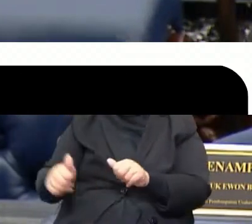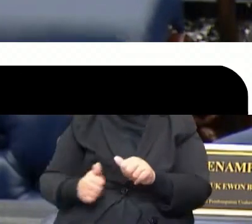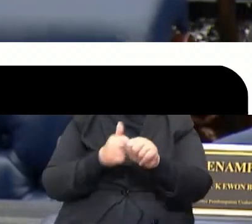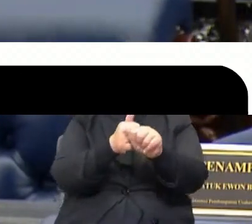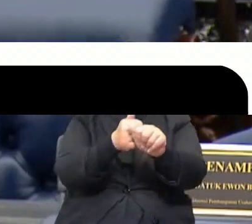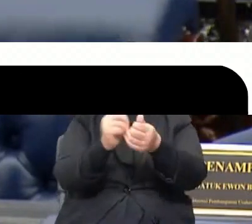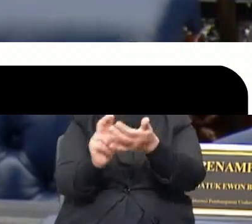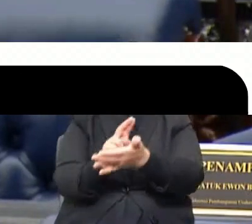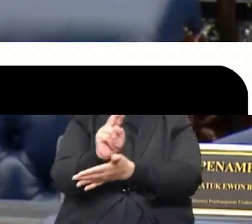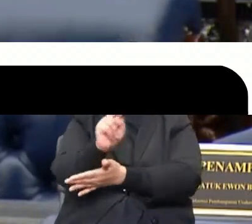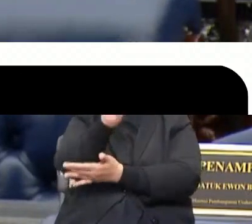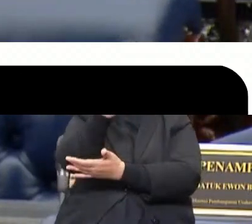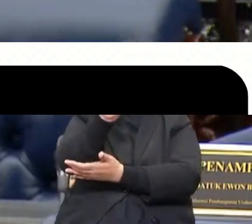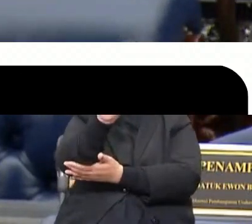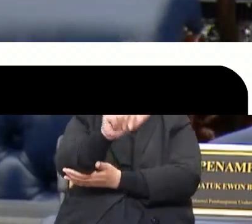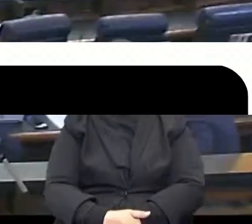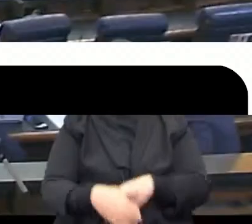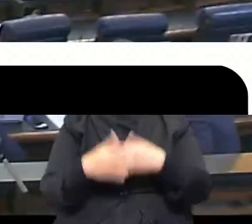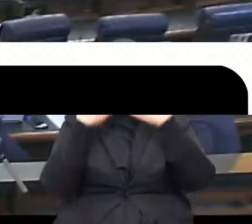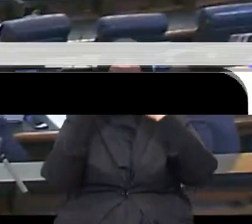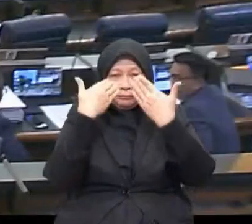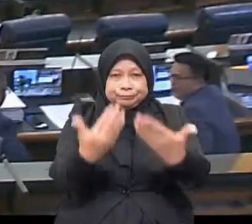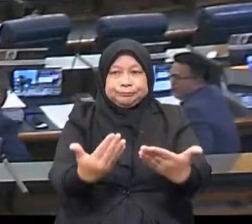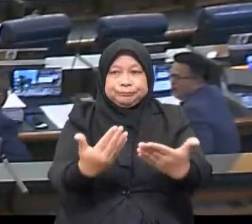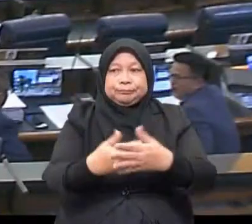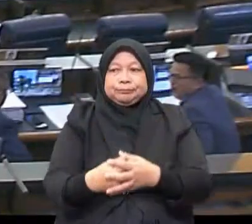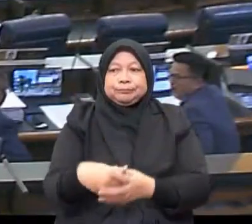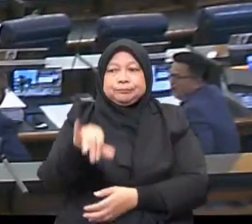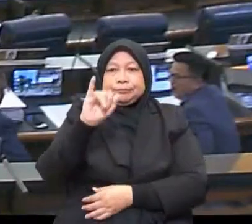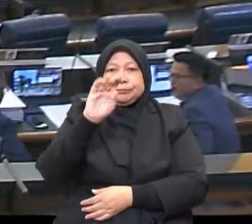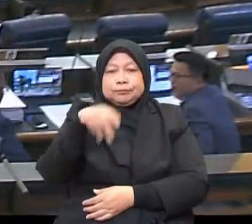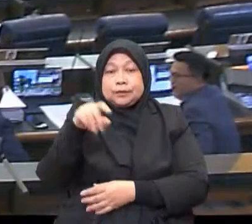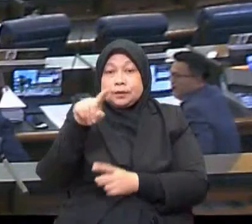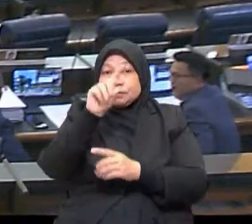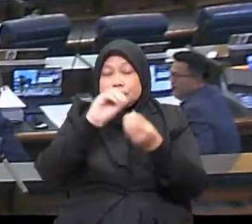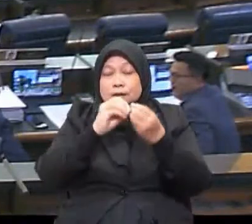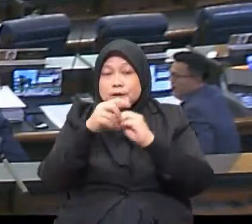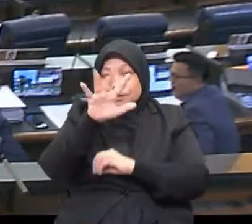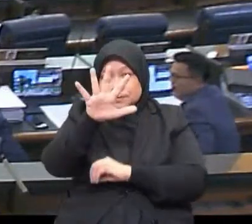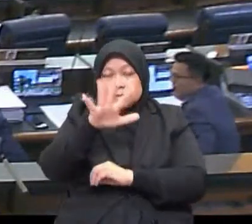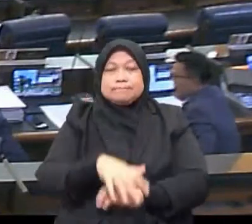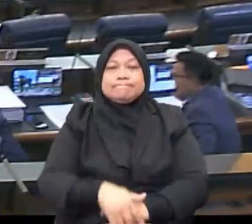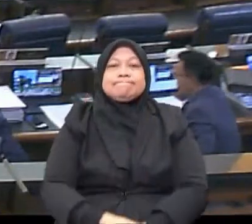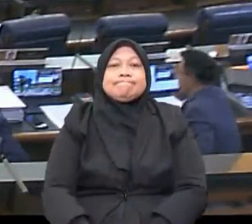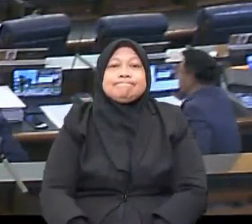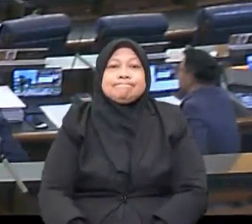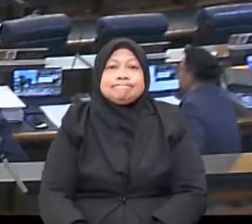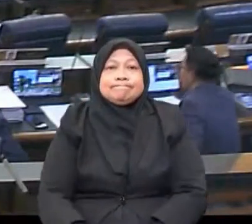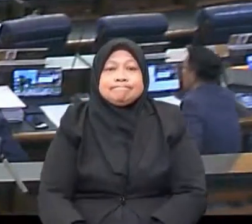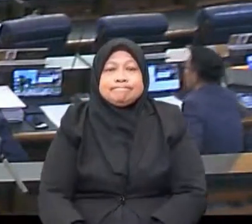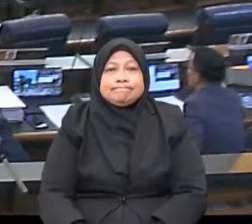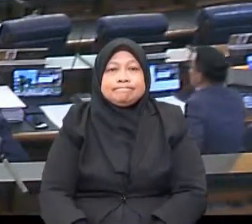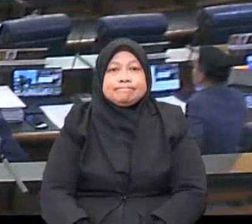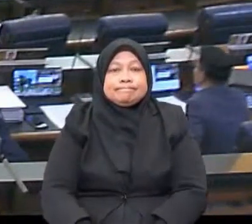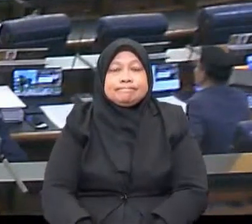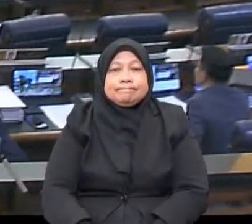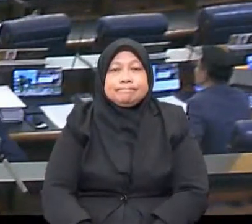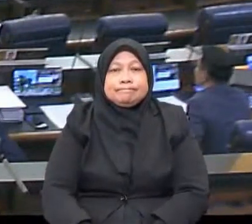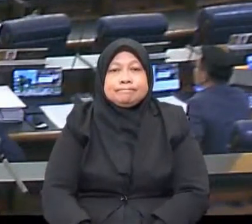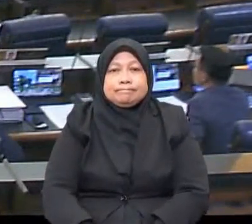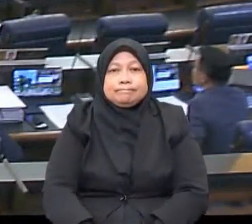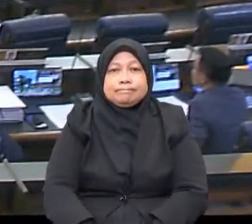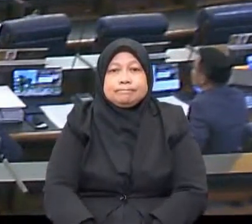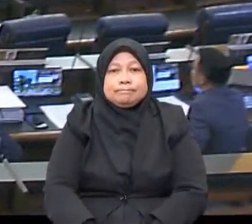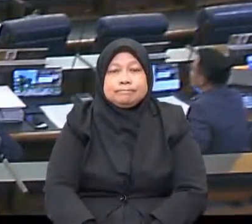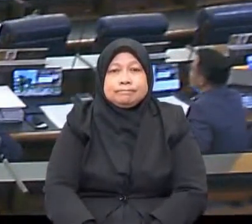dengan universiti-universiti yang lain. He said this in reply to a question from Bukit Gelugur MP Ramkarpal Singh, who inquired about